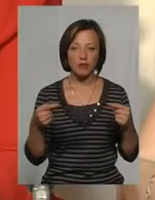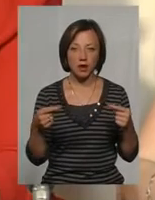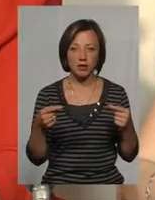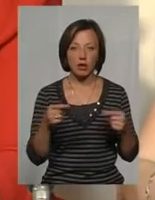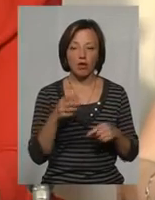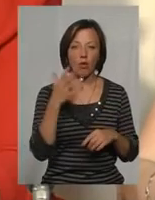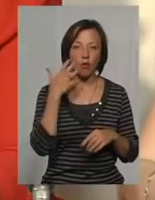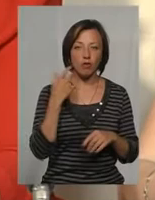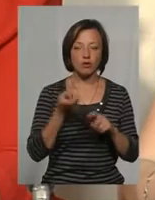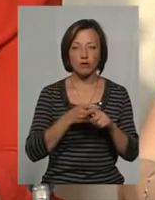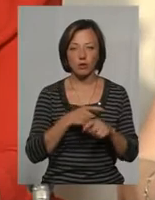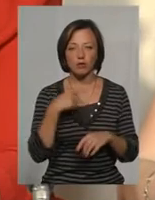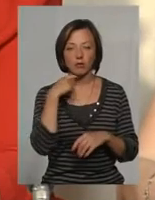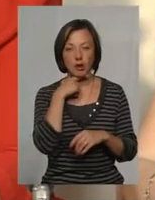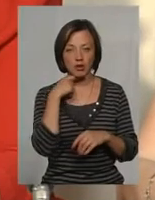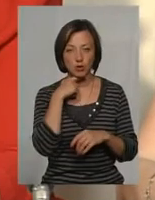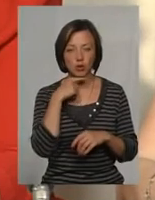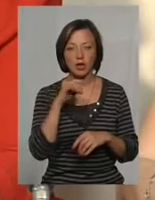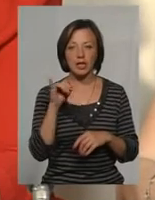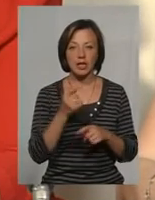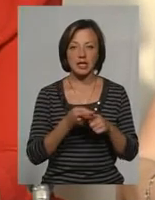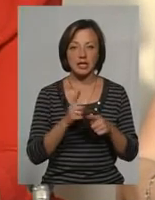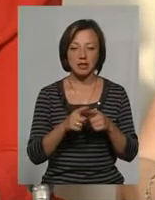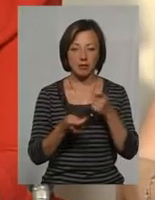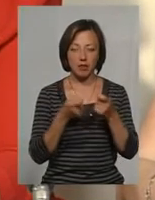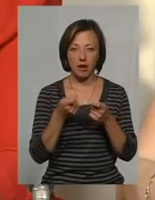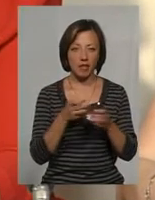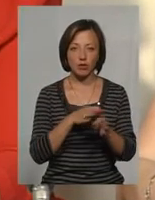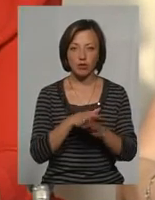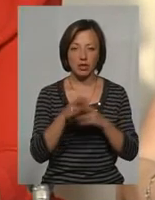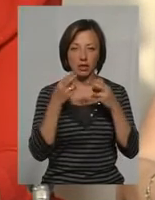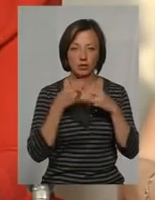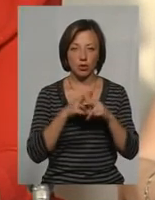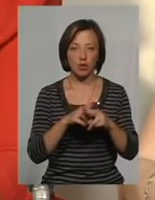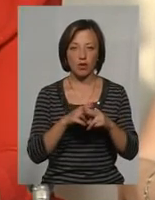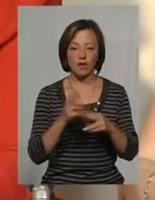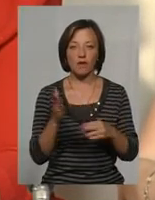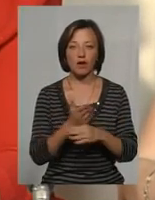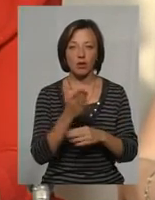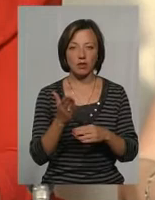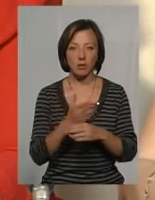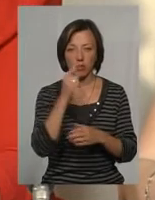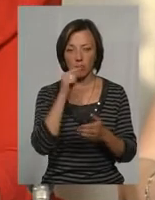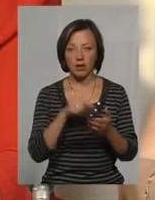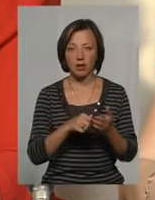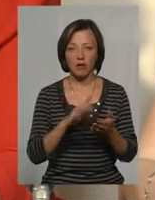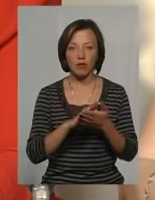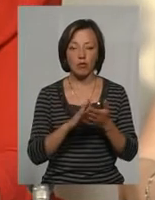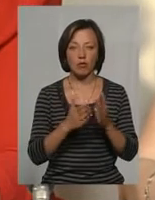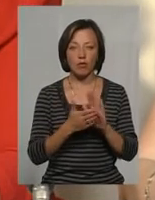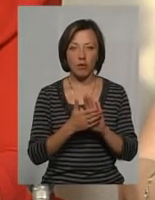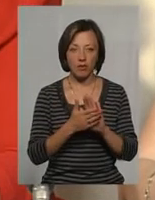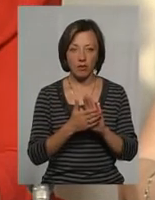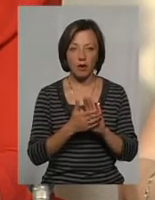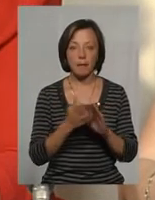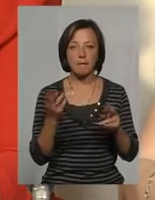самі овочі, фрукти, м'ясо, і ця спора при недотриманні технології виготовлення попадає в умови